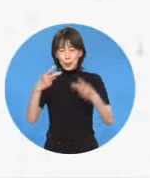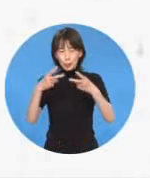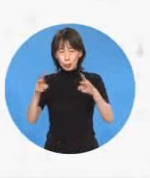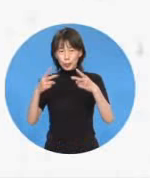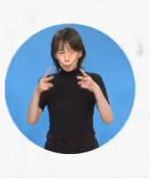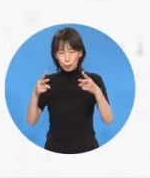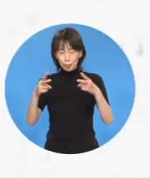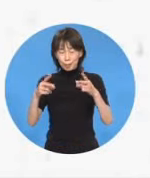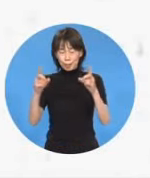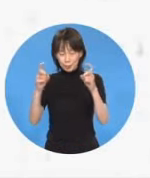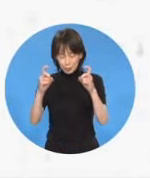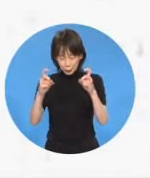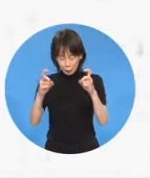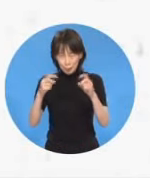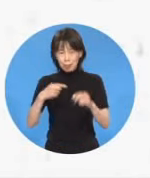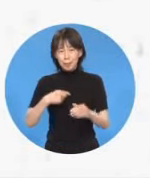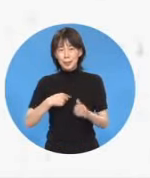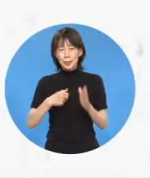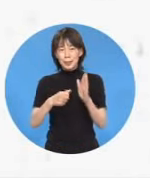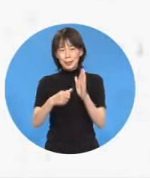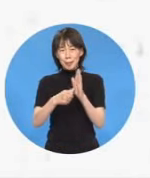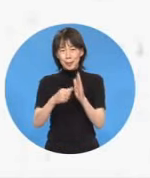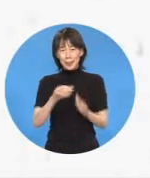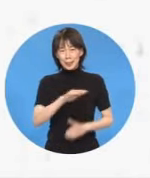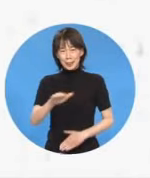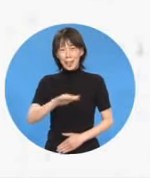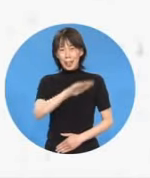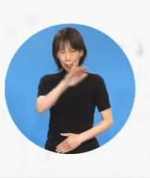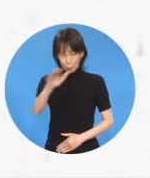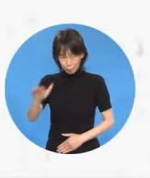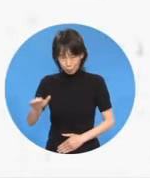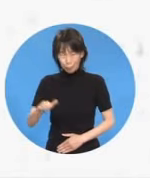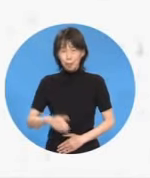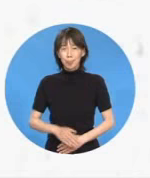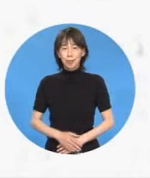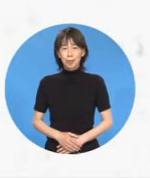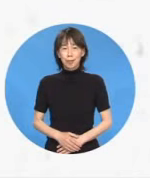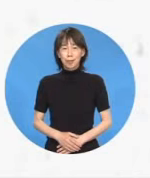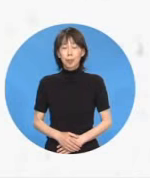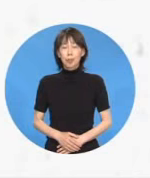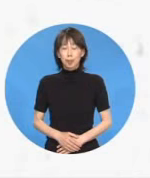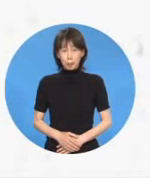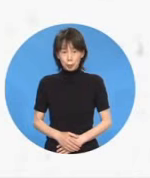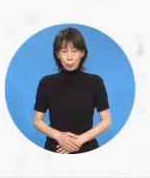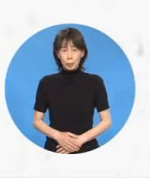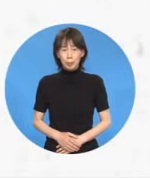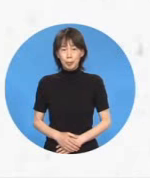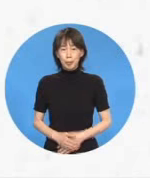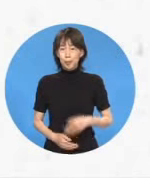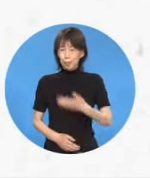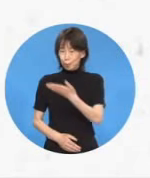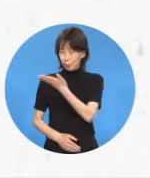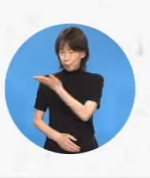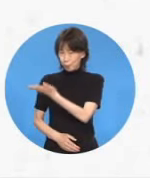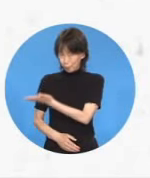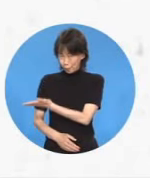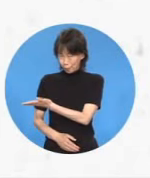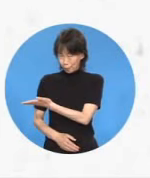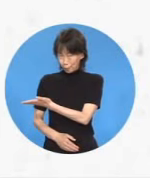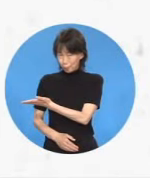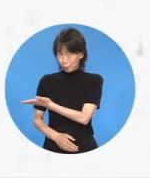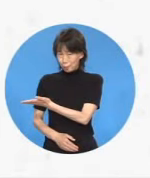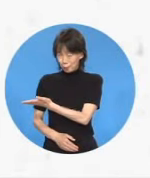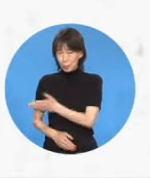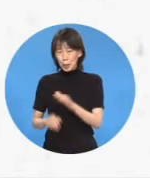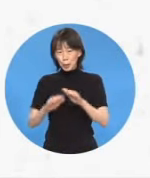杉並ニュースの時間ですこんにちは平原恵です今週は区が行う